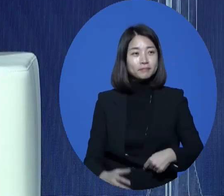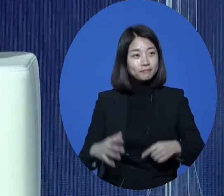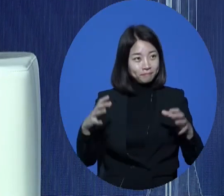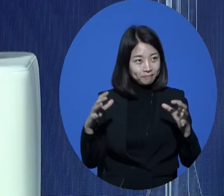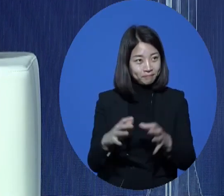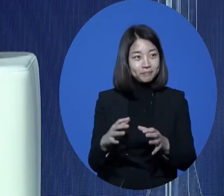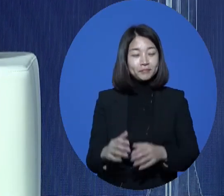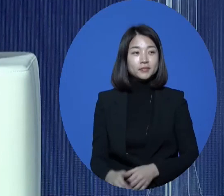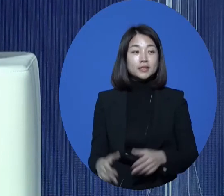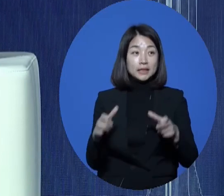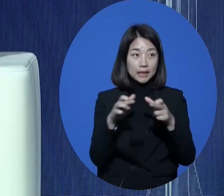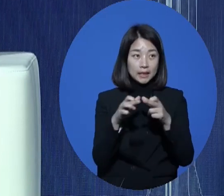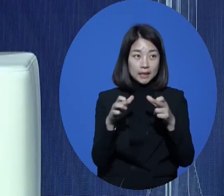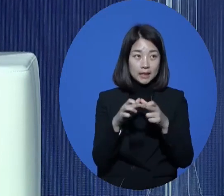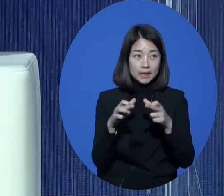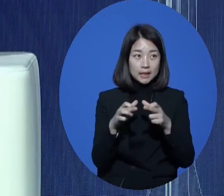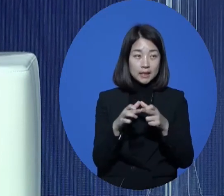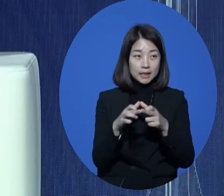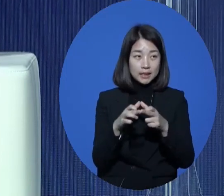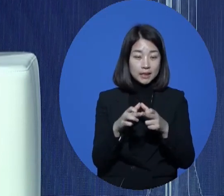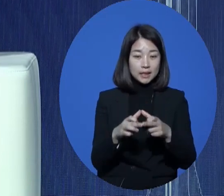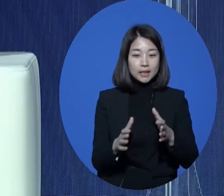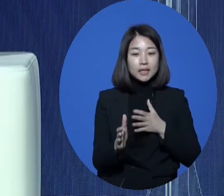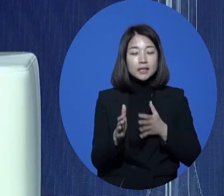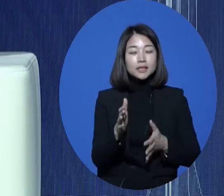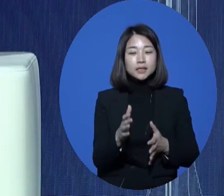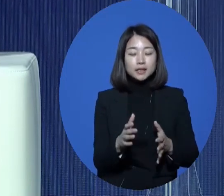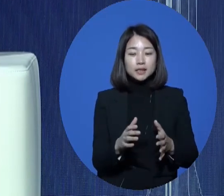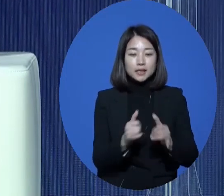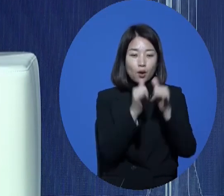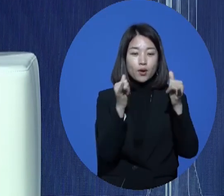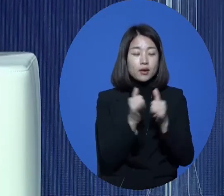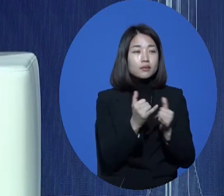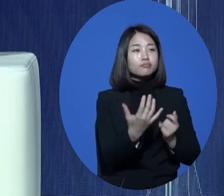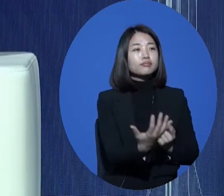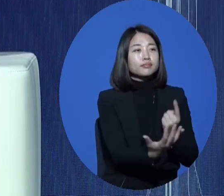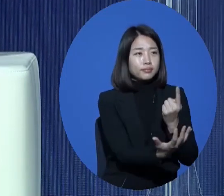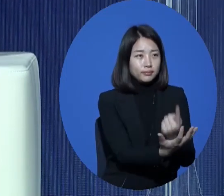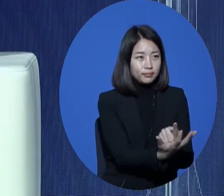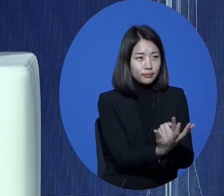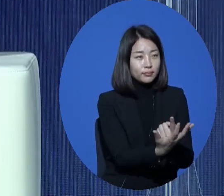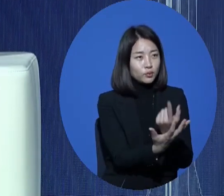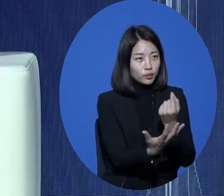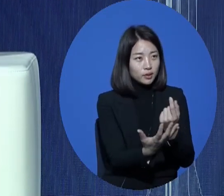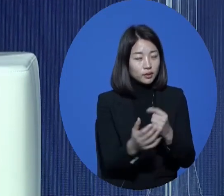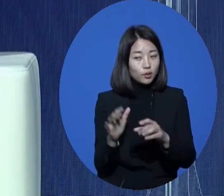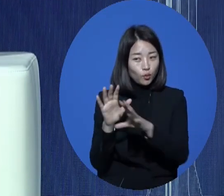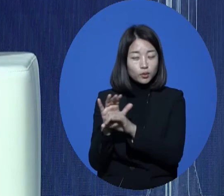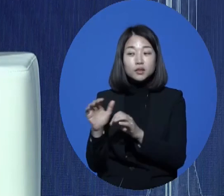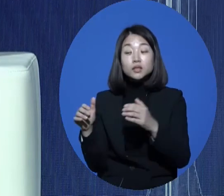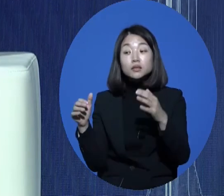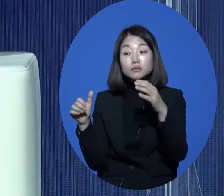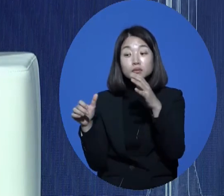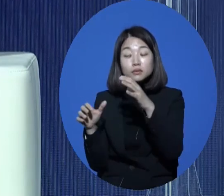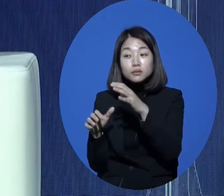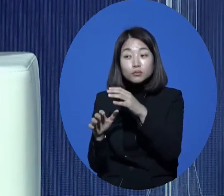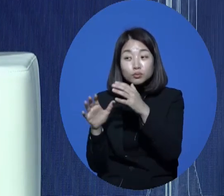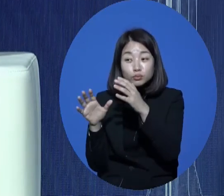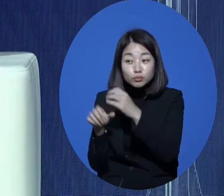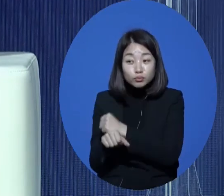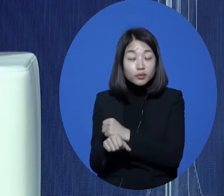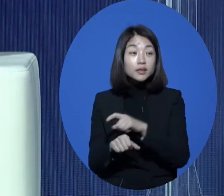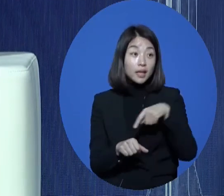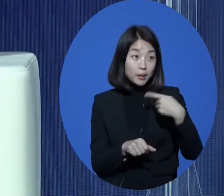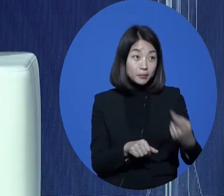모아서 장애인이 시민으로서의 권리 주체로 포스트 코로나 시대에